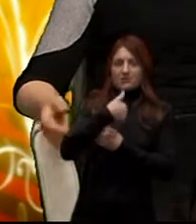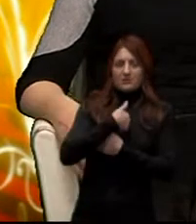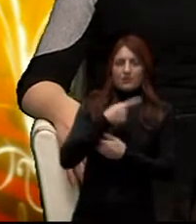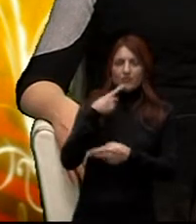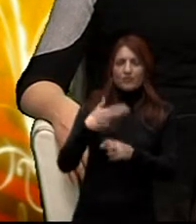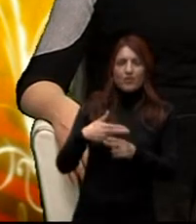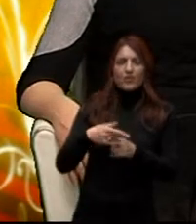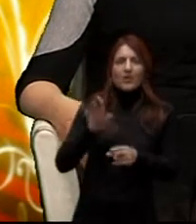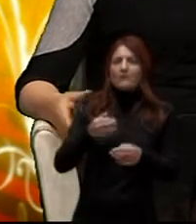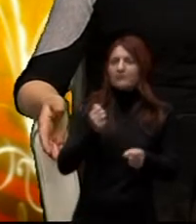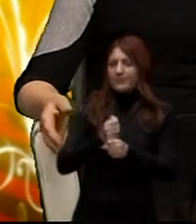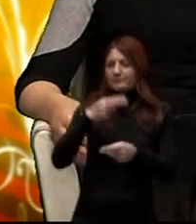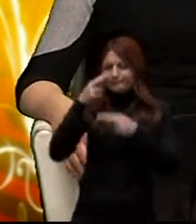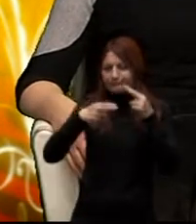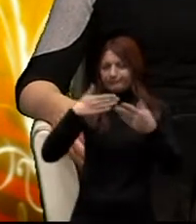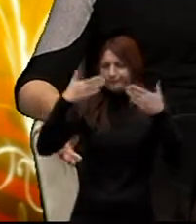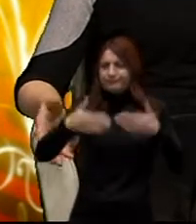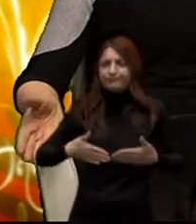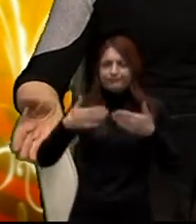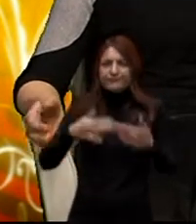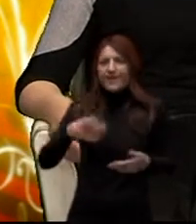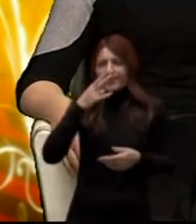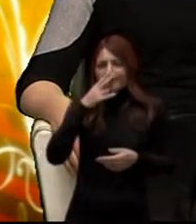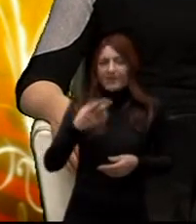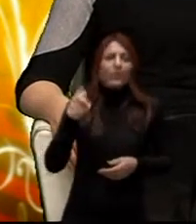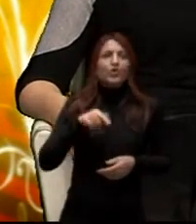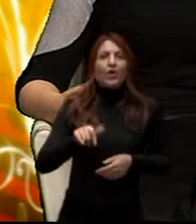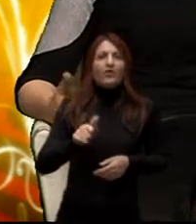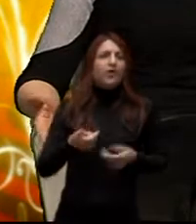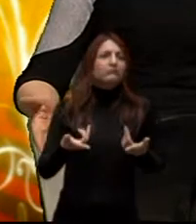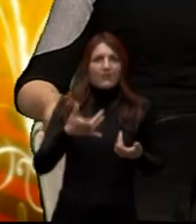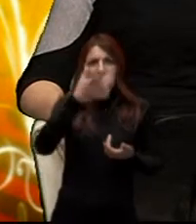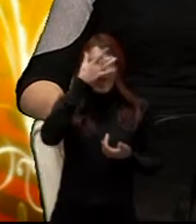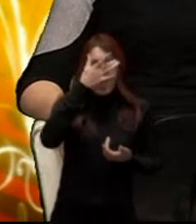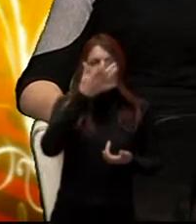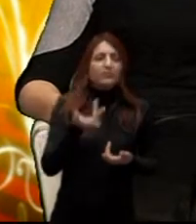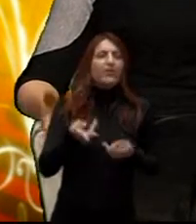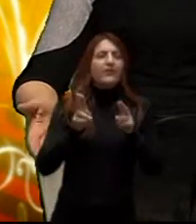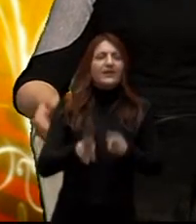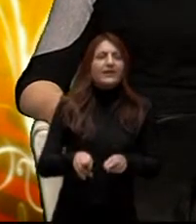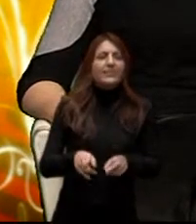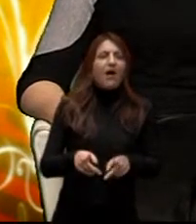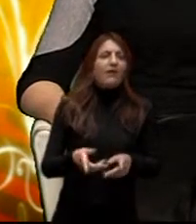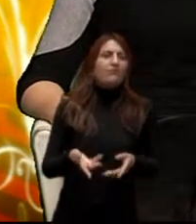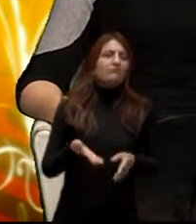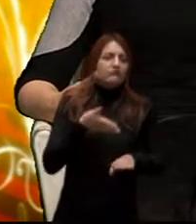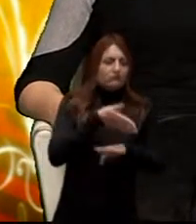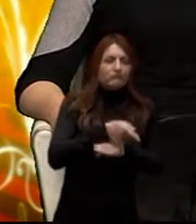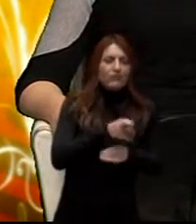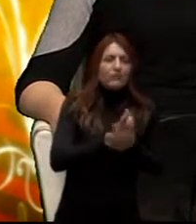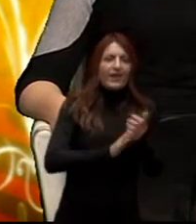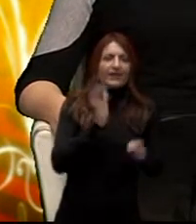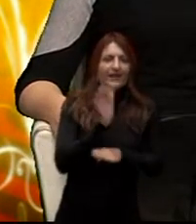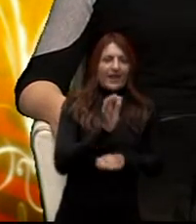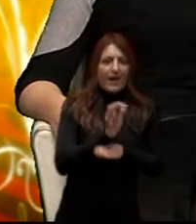mora proći tu obradu liječnika, to da se vidi da se radi o jednoj glavobolji koja može ući u terapiju. Ja radim